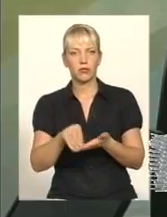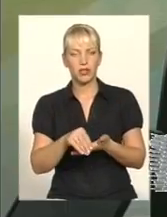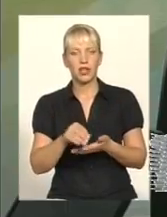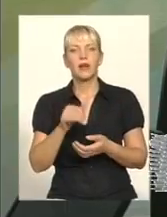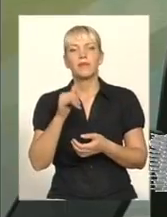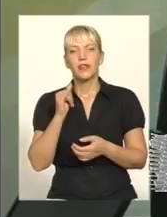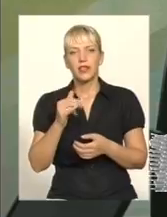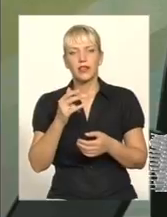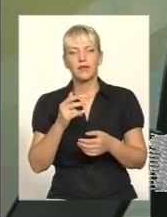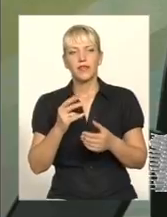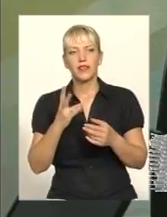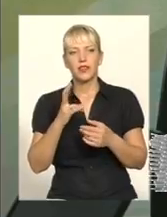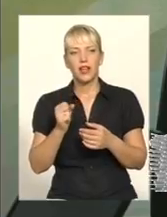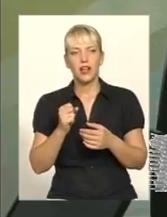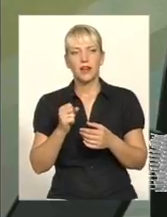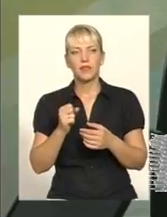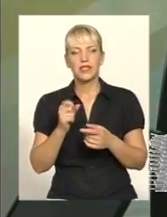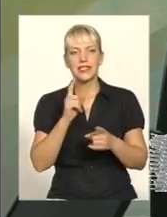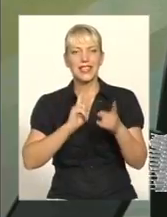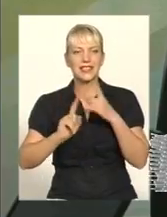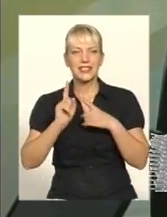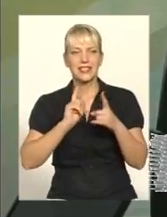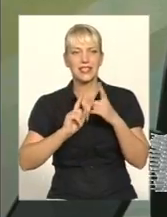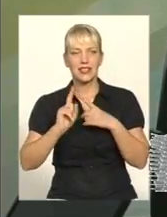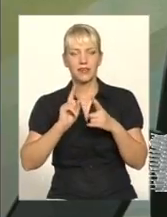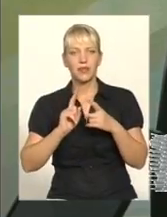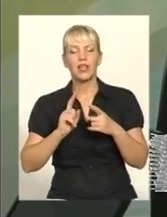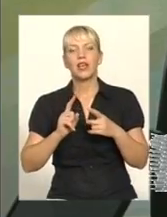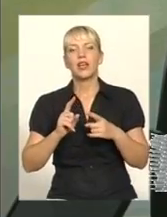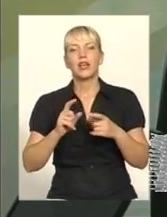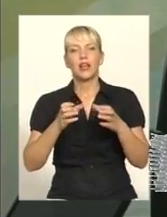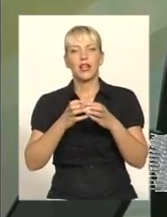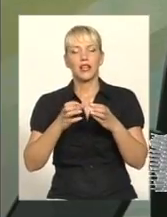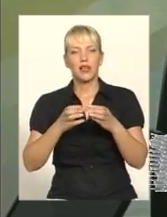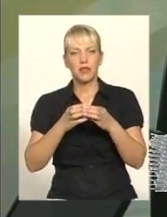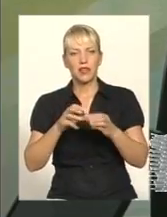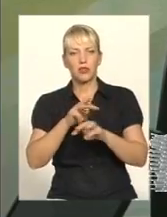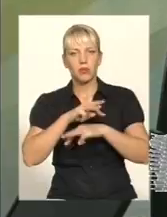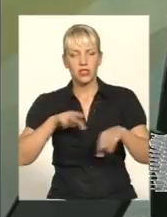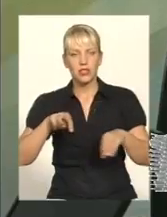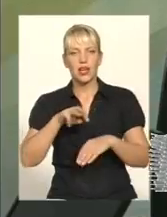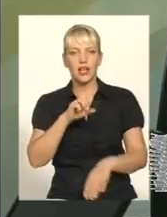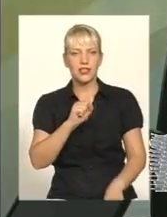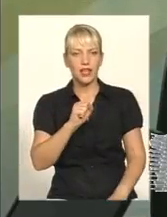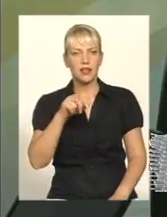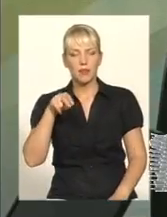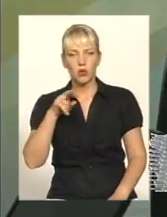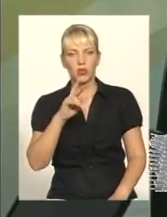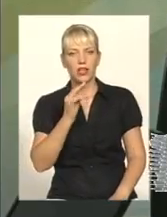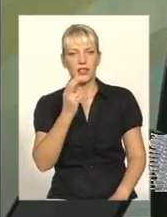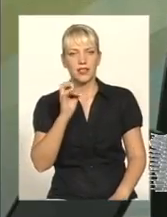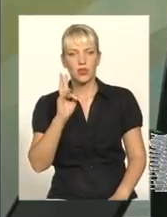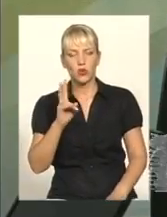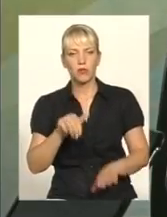на останньому, одному із засідань, напевно, останньому Кабінету міністрів, Арсеній Петрович Яценюк,